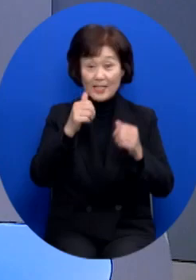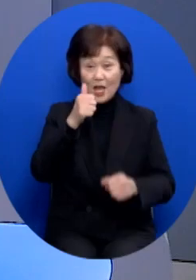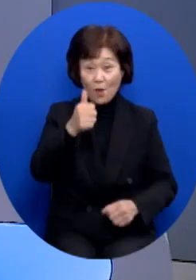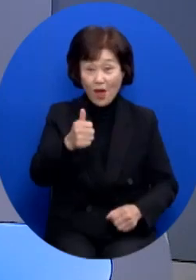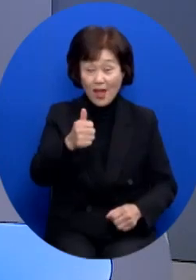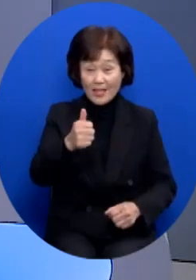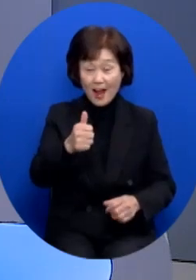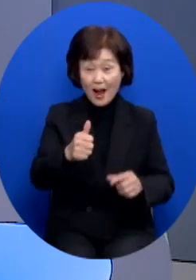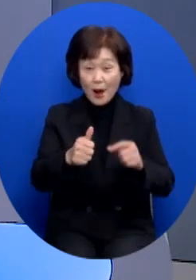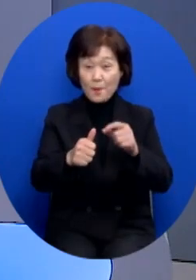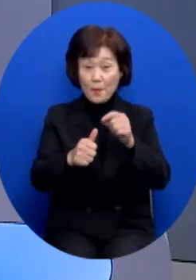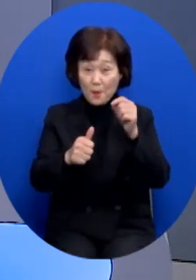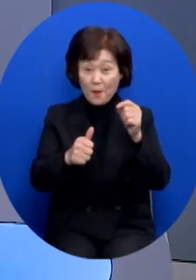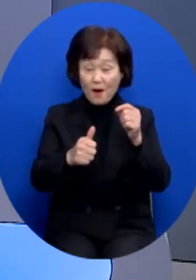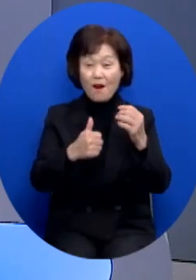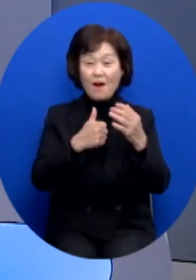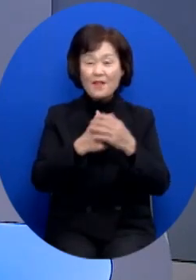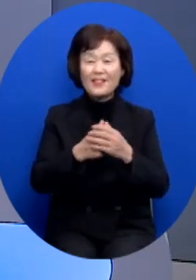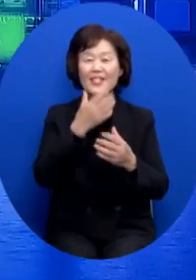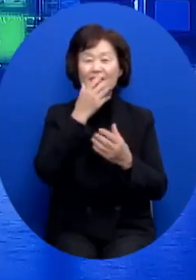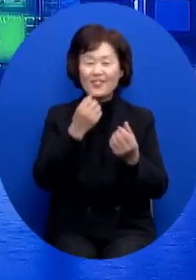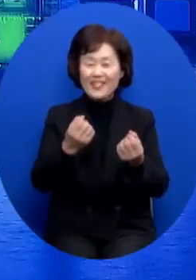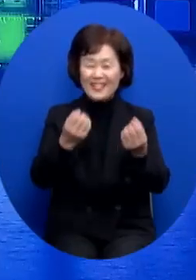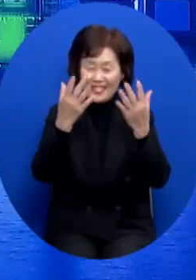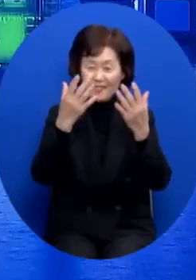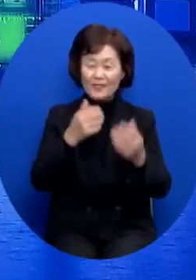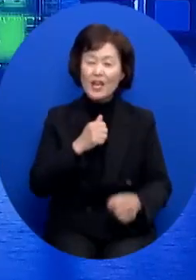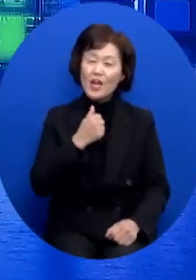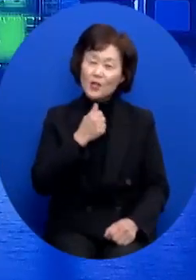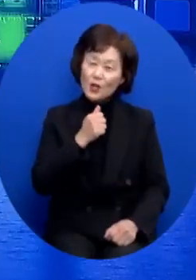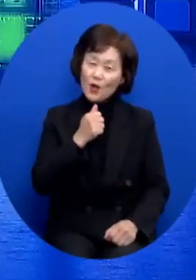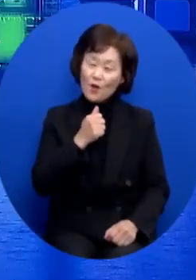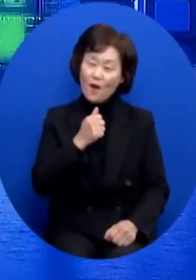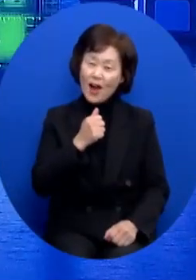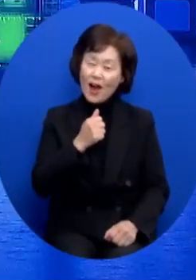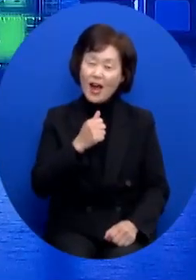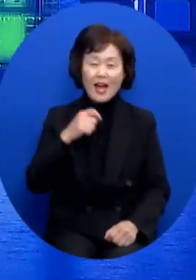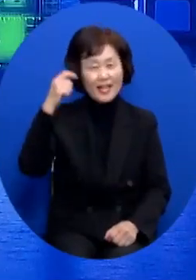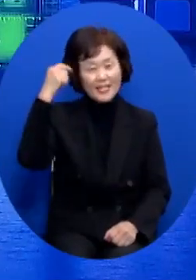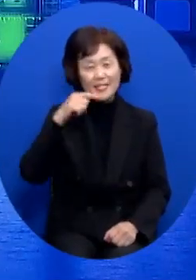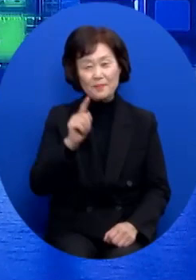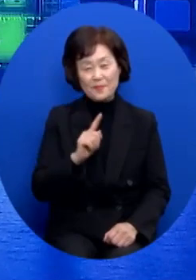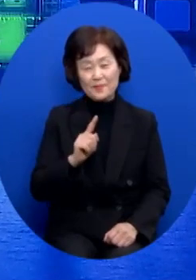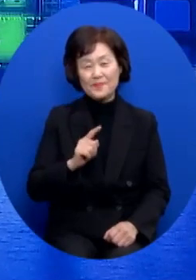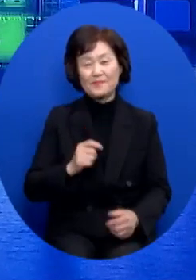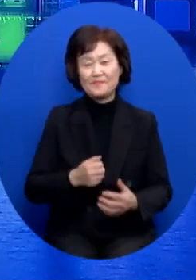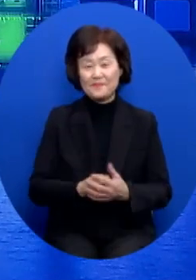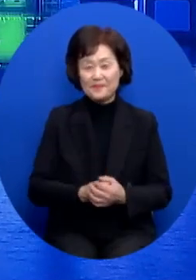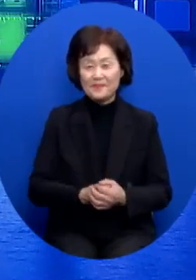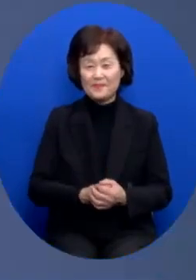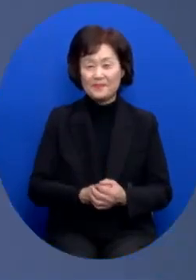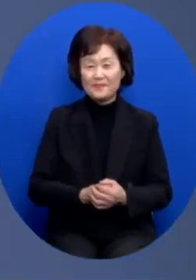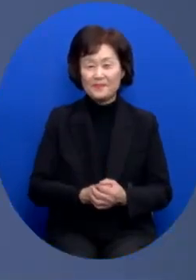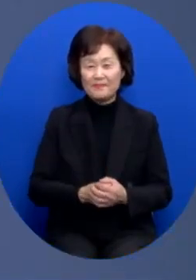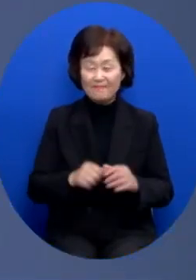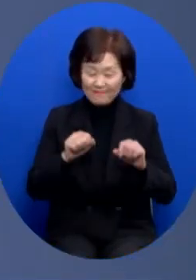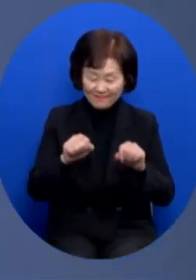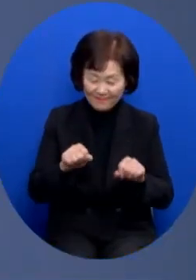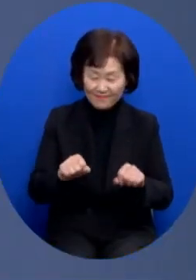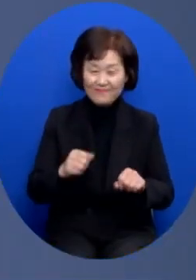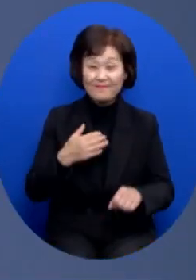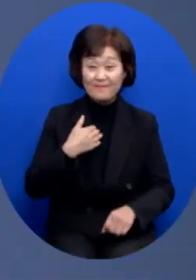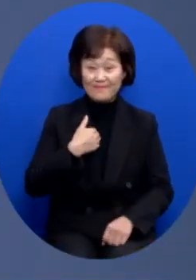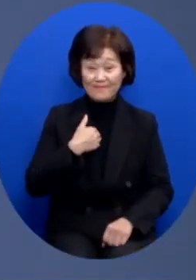축하드립니다 예 감사합니다 어 본인 소개와 신임 회장 선출 소감 한 말씀 부탁드리겠습니다 안녕하십니까